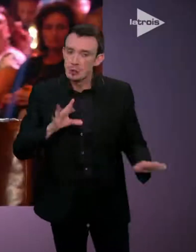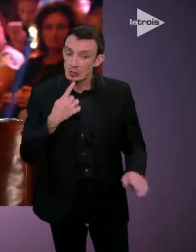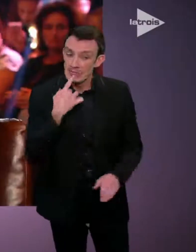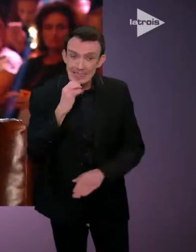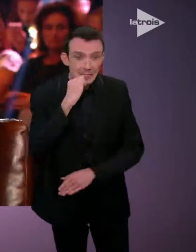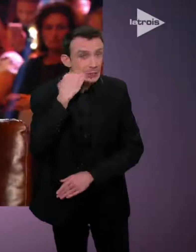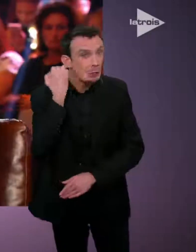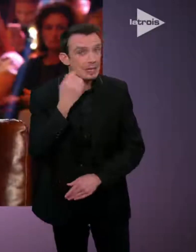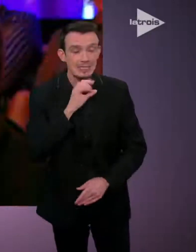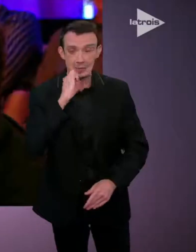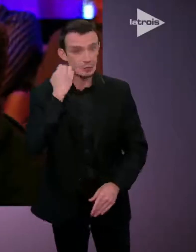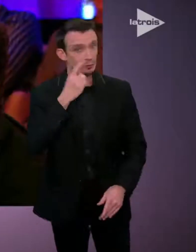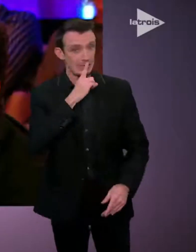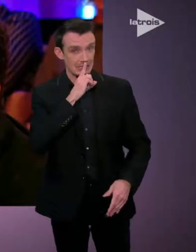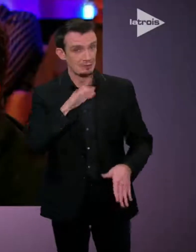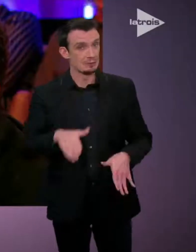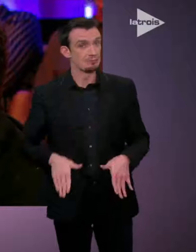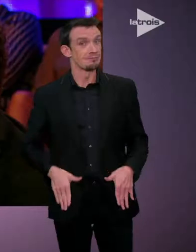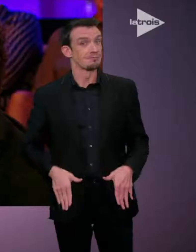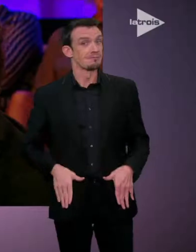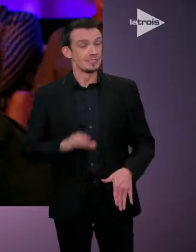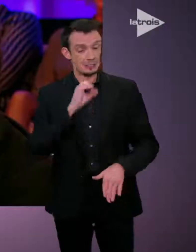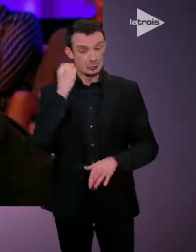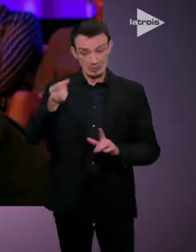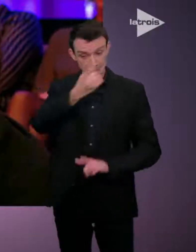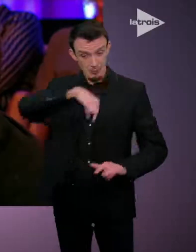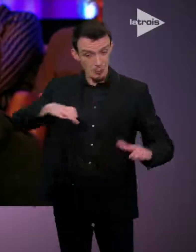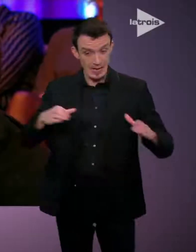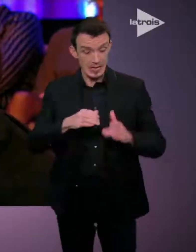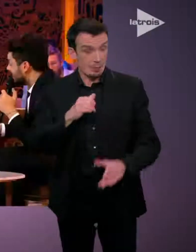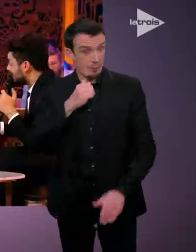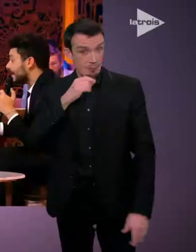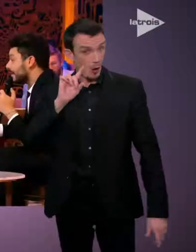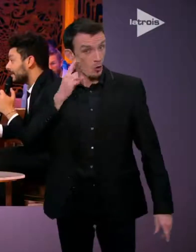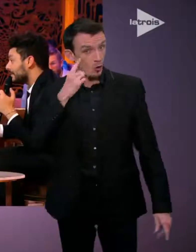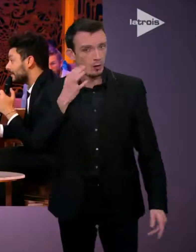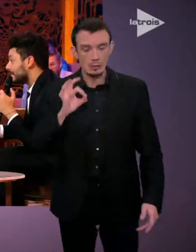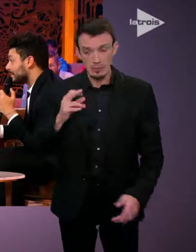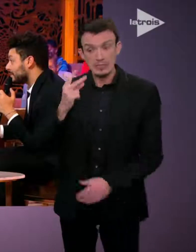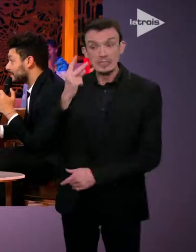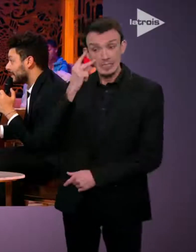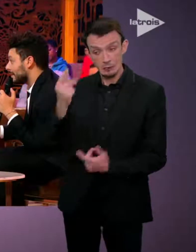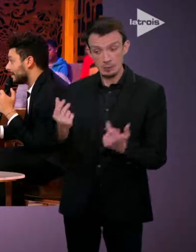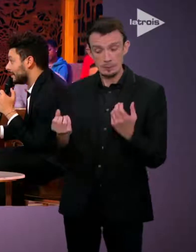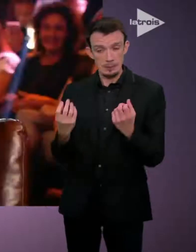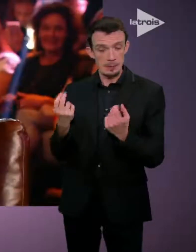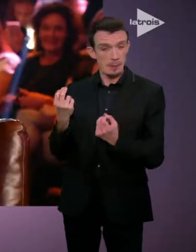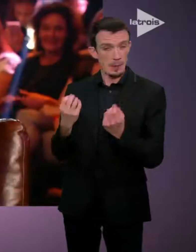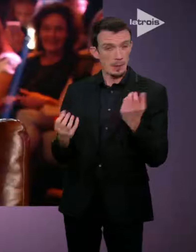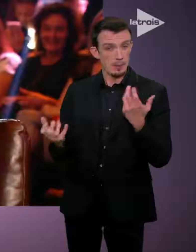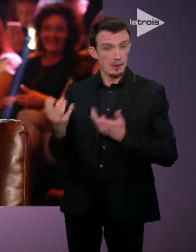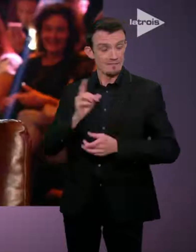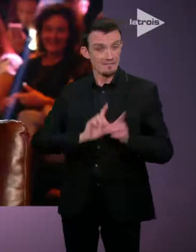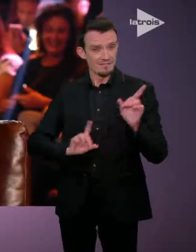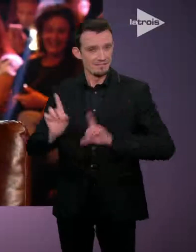on n'a pas révélé ça. Même les équipes ne sont pas au courant. Mais vous avez vu que j'ai mis des paillettes dans la vie de Tiff aujourd'hui quand même. Hein. C'est vous qui avez mis. On a